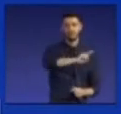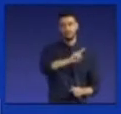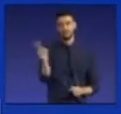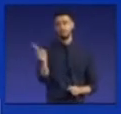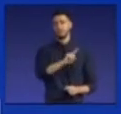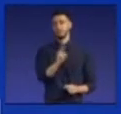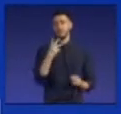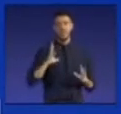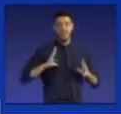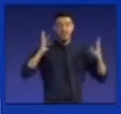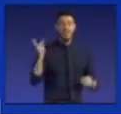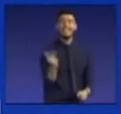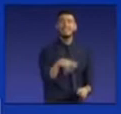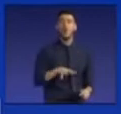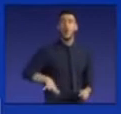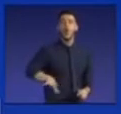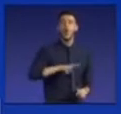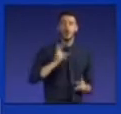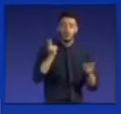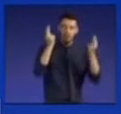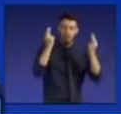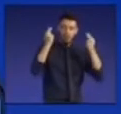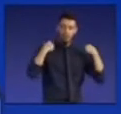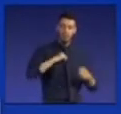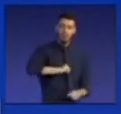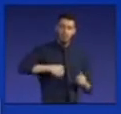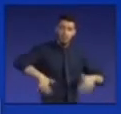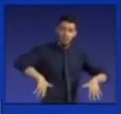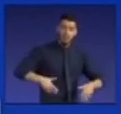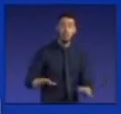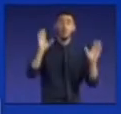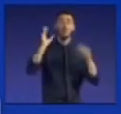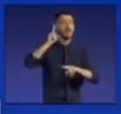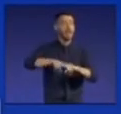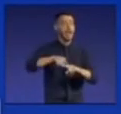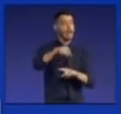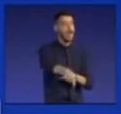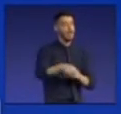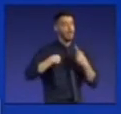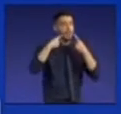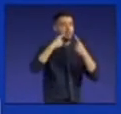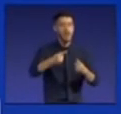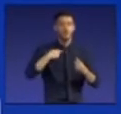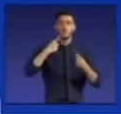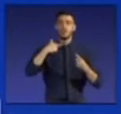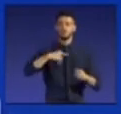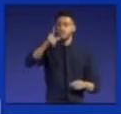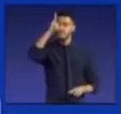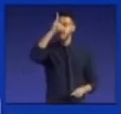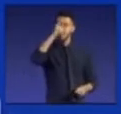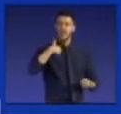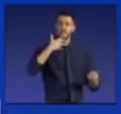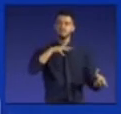ή αυτοί που έχουν υπουργοποιηθεί και οι βουλευτές του. Επομένως έχουμε μια έτσι δυσάρεστη